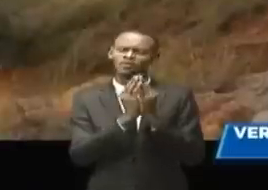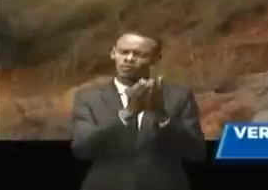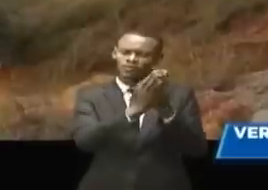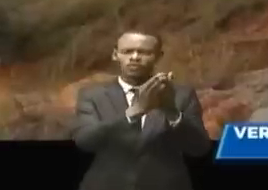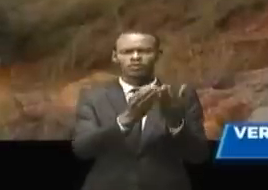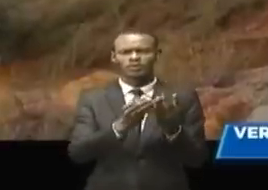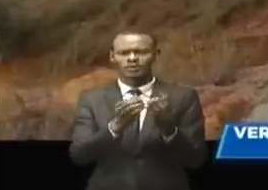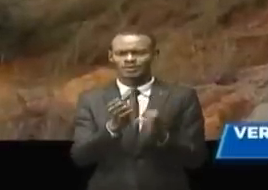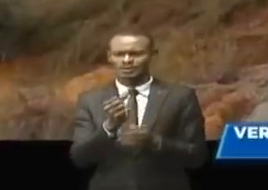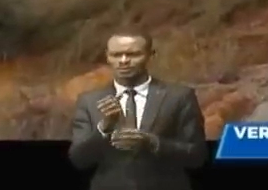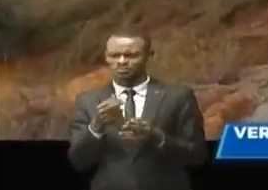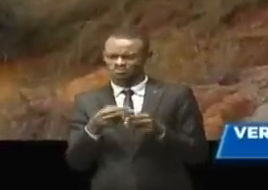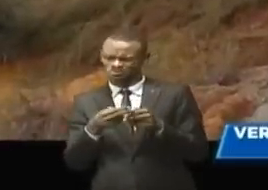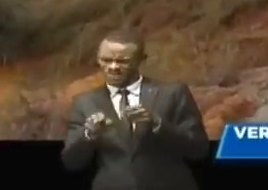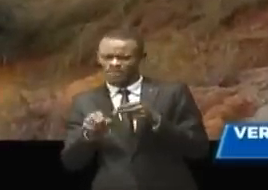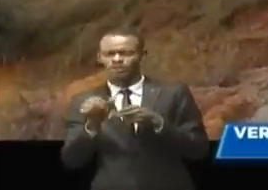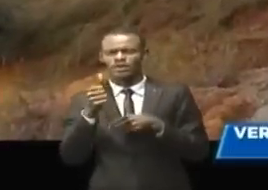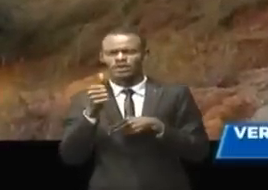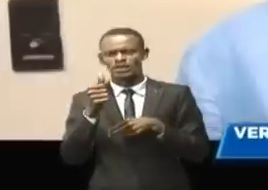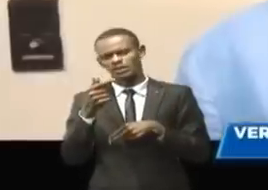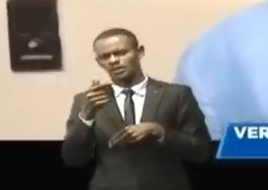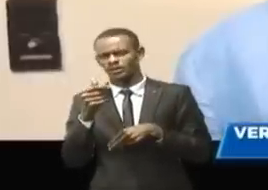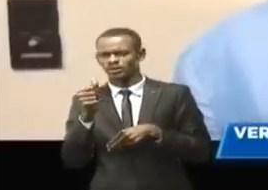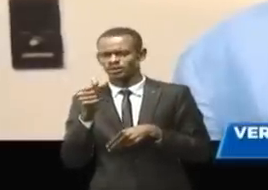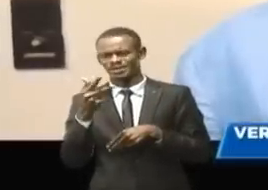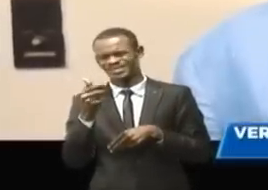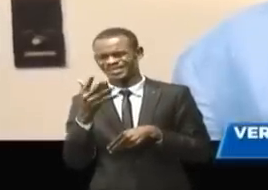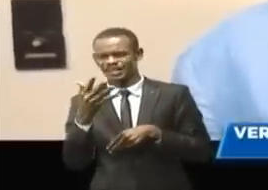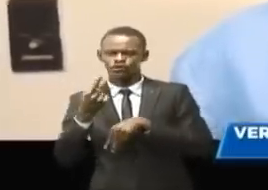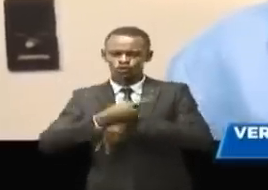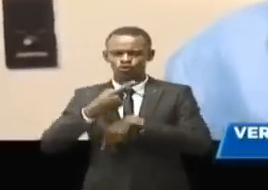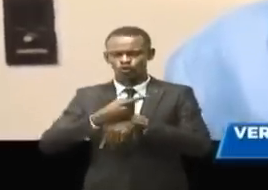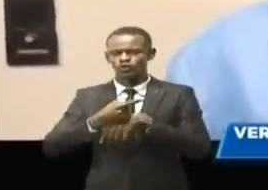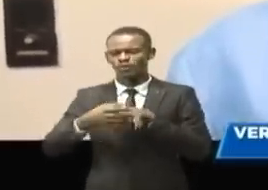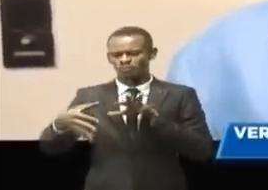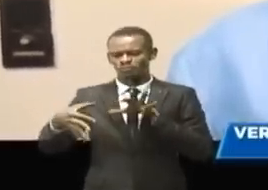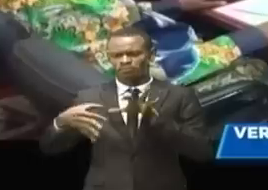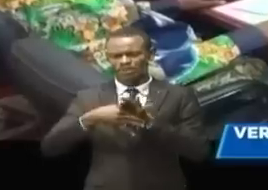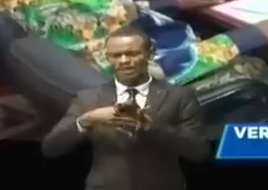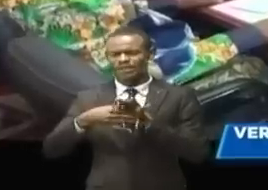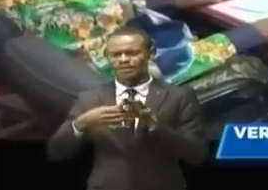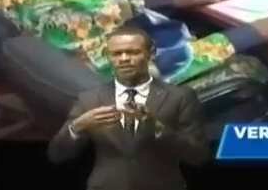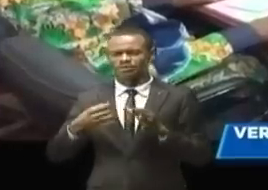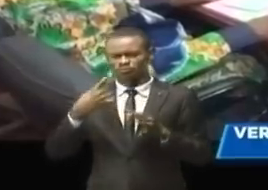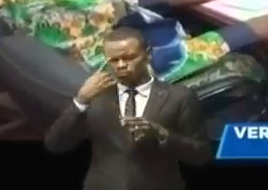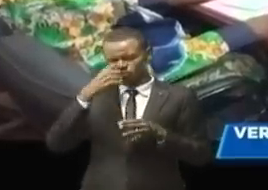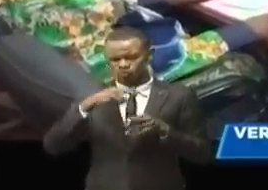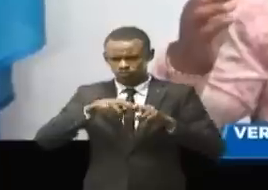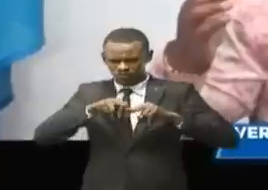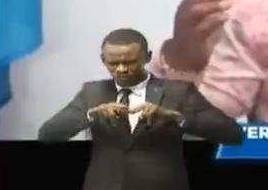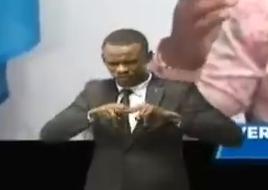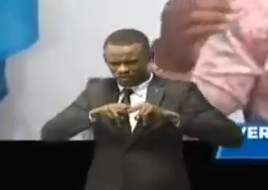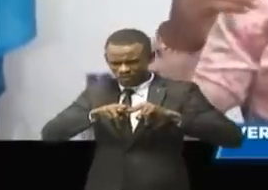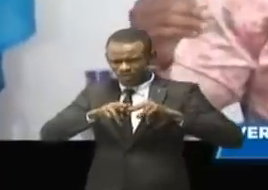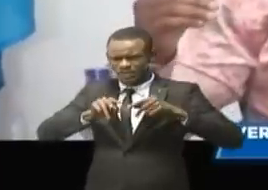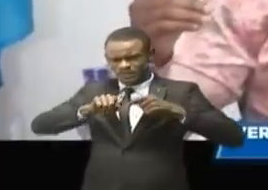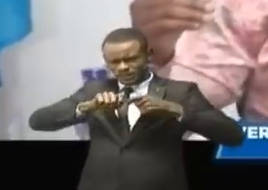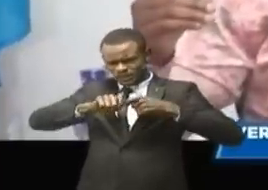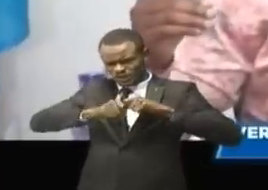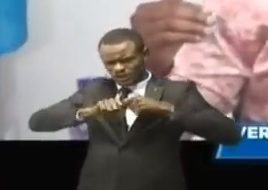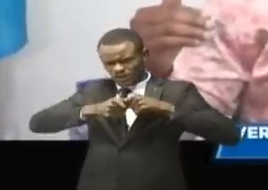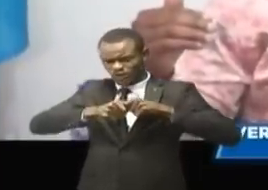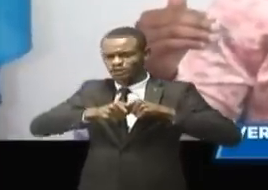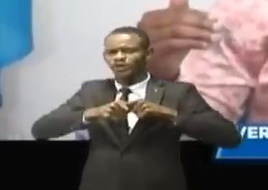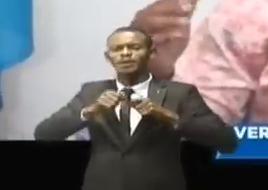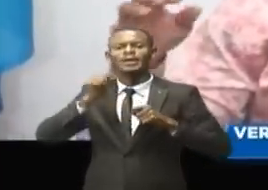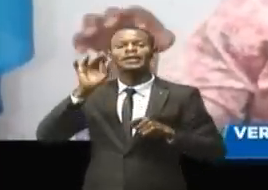de partenariat avec ERAIS. Pour pouvoir réhabiliter les chemins de fer Kinshasa-Matadi. Le ministre Marc Ekilali Kombo a prévu une